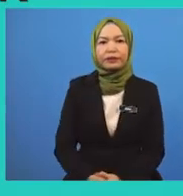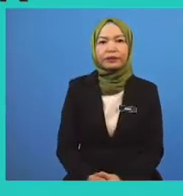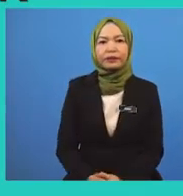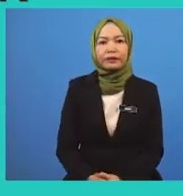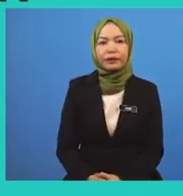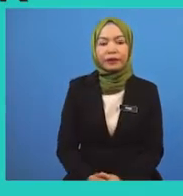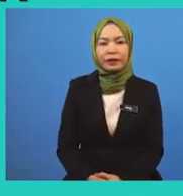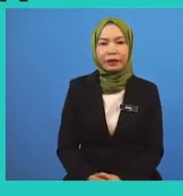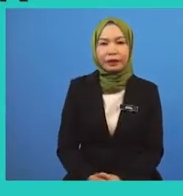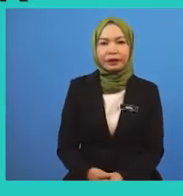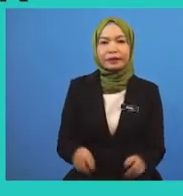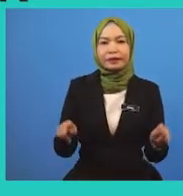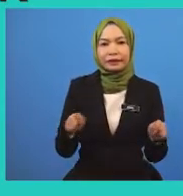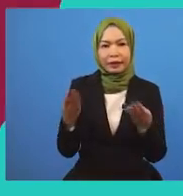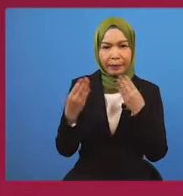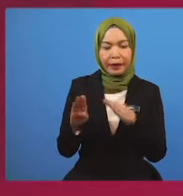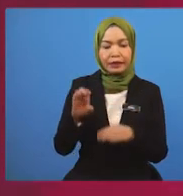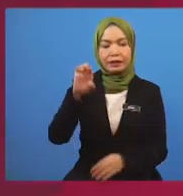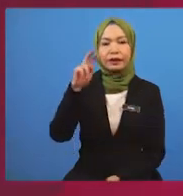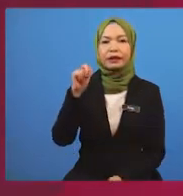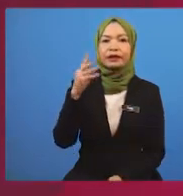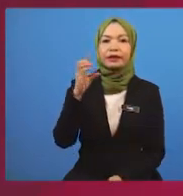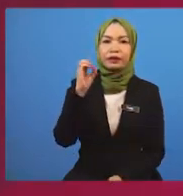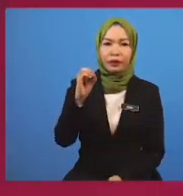merujuk kepada tindak balas endotermik.